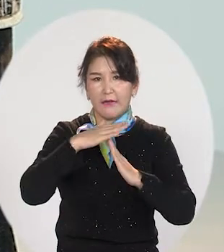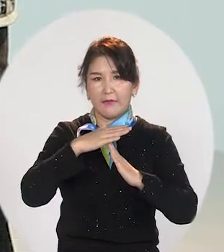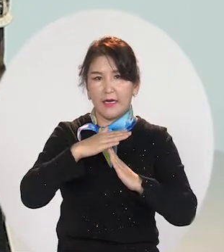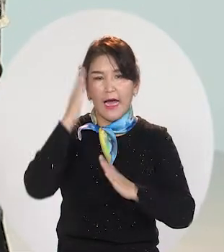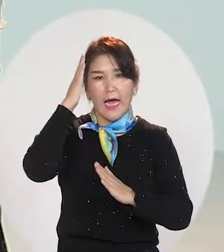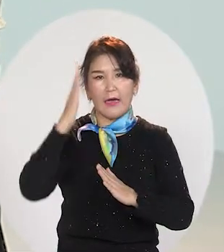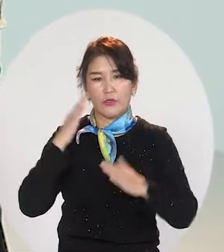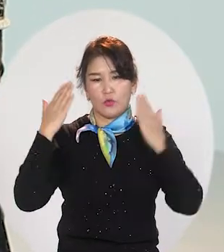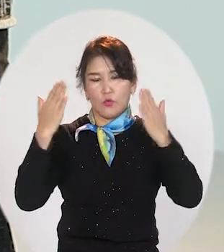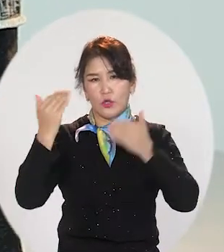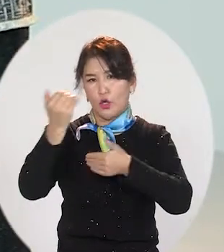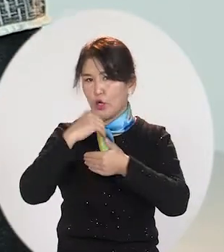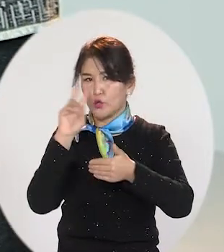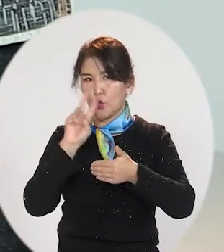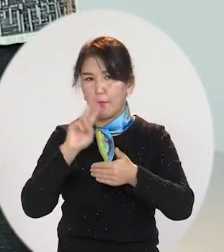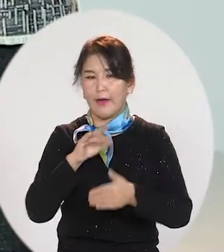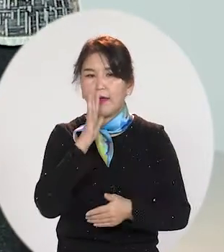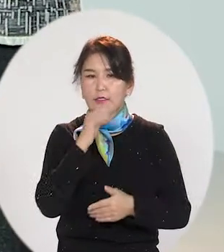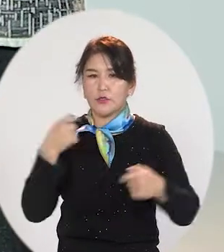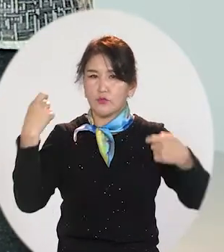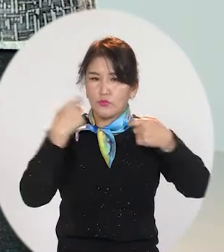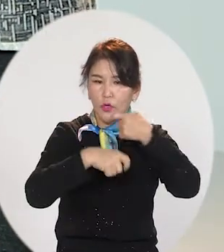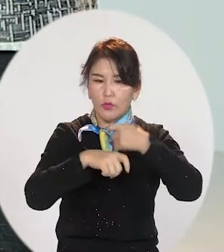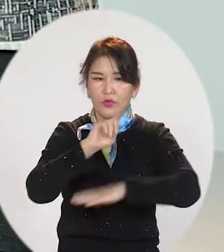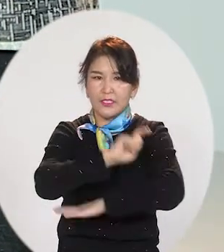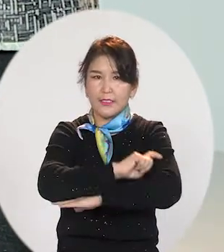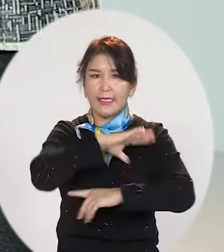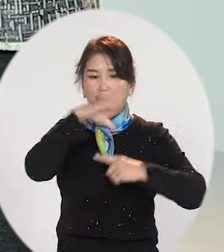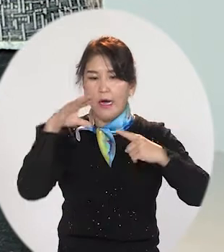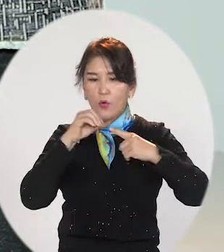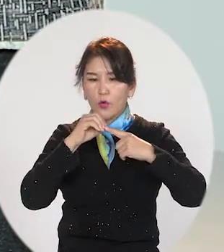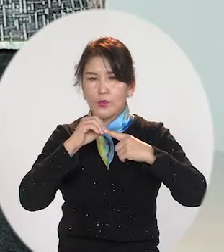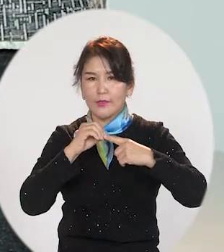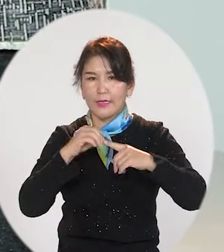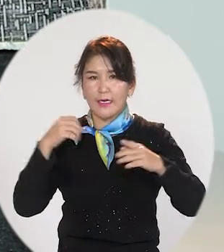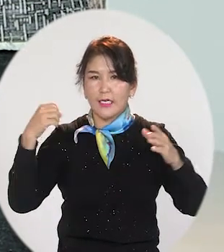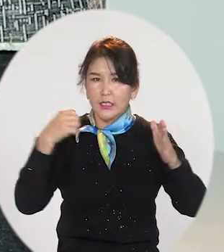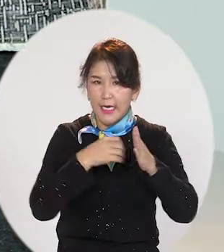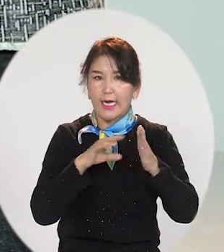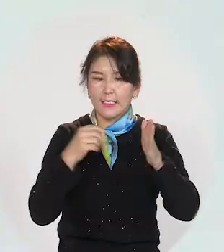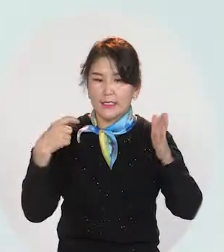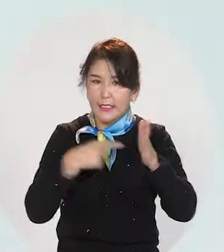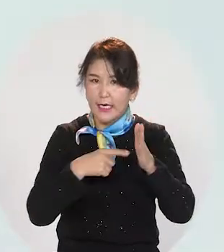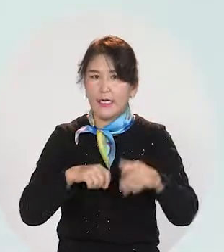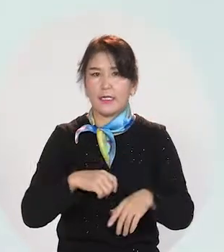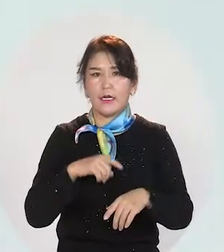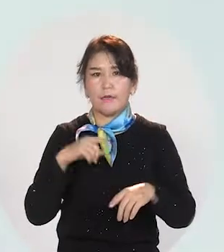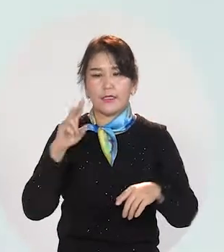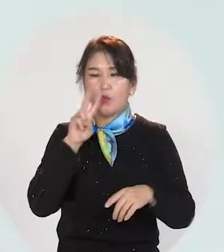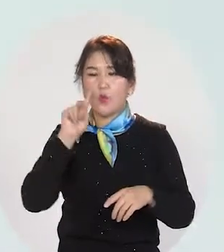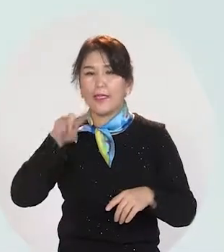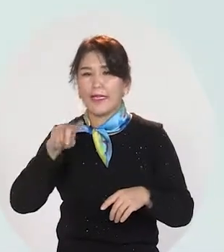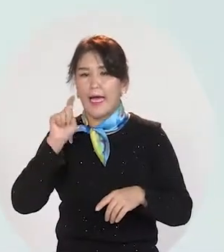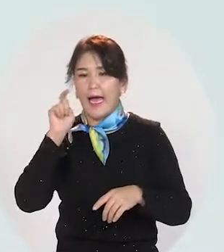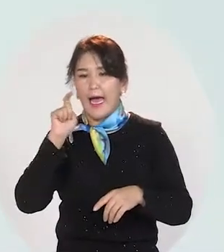байх, насанд нь тохирохгүй хичээлийн агуулгуудаар хит шахах нь бас үл хайхралд ордог. За мэдээж хэрэг